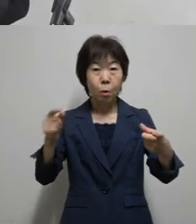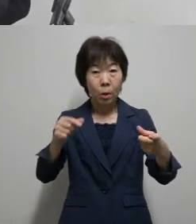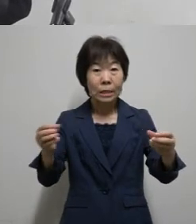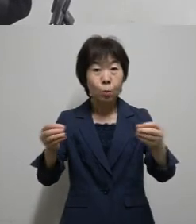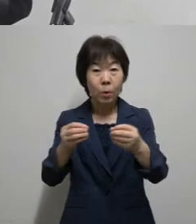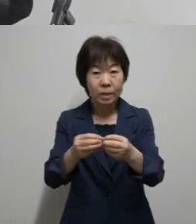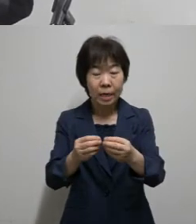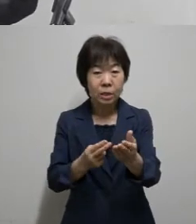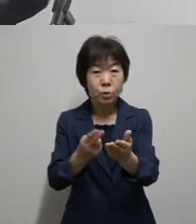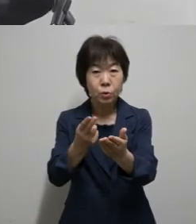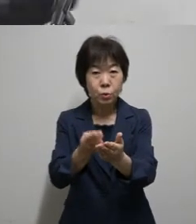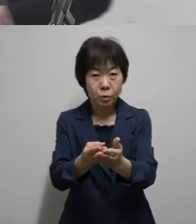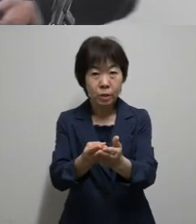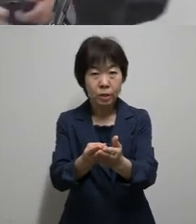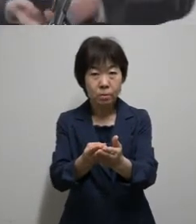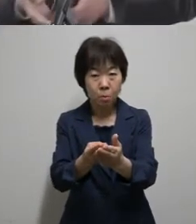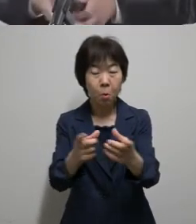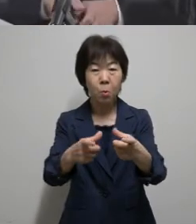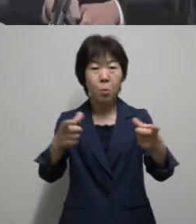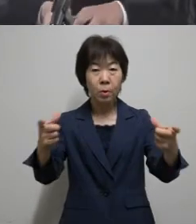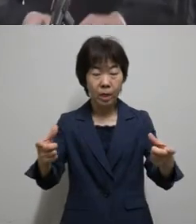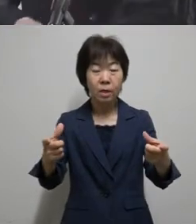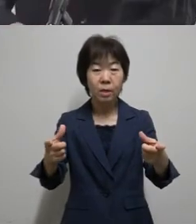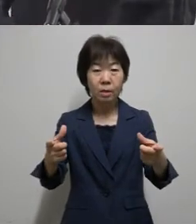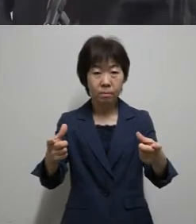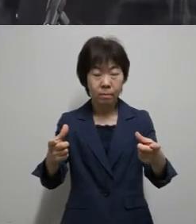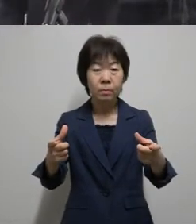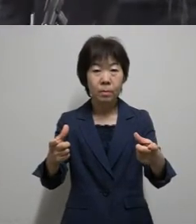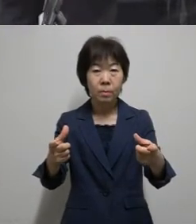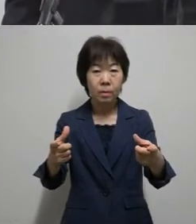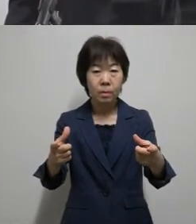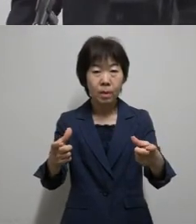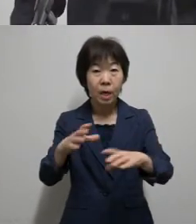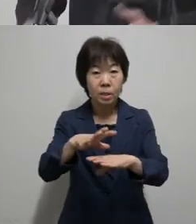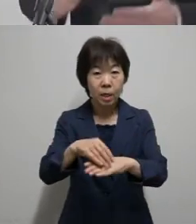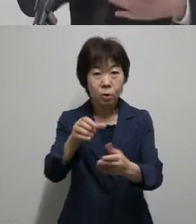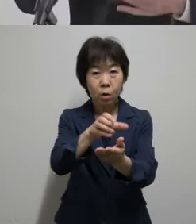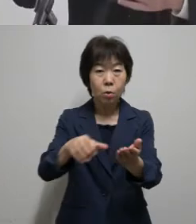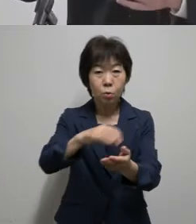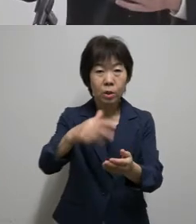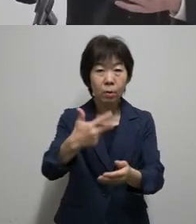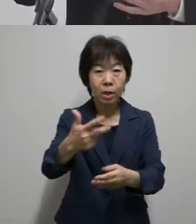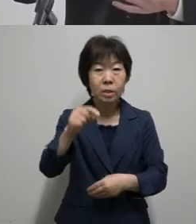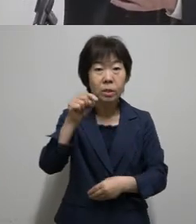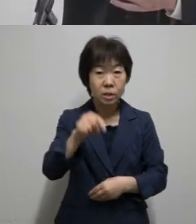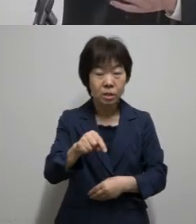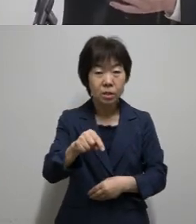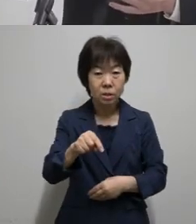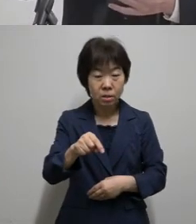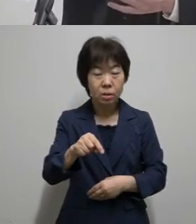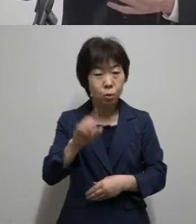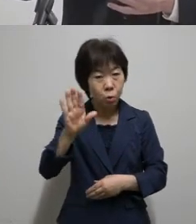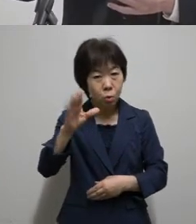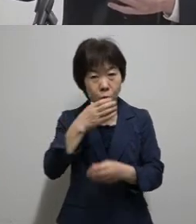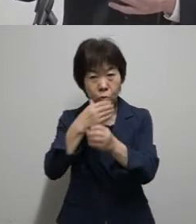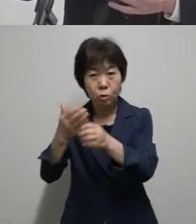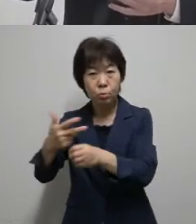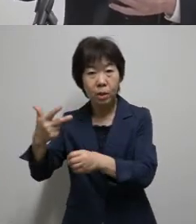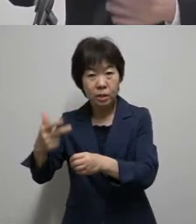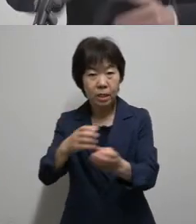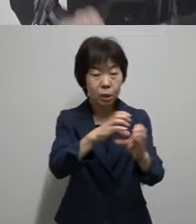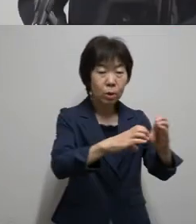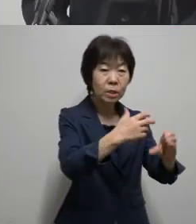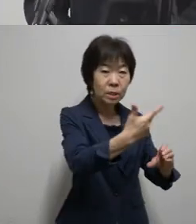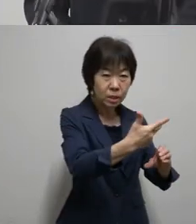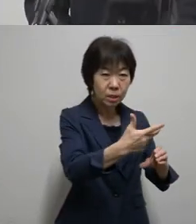れる患者さんが増えるそれが最初は郡山市でありましたがその後福島市もいわき市も追随を